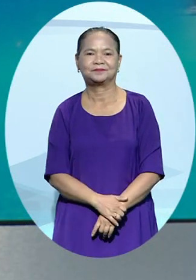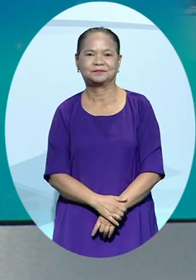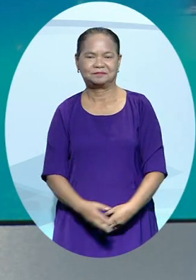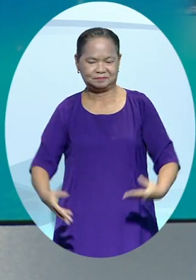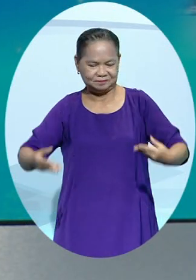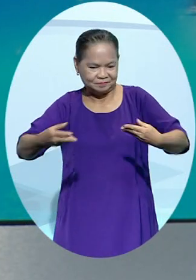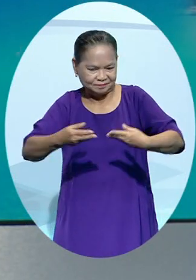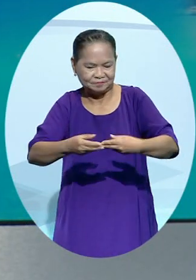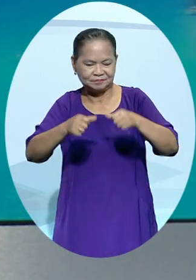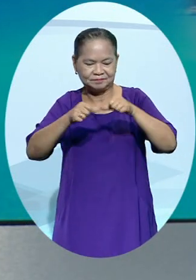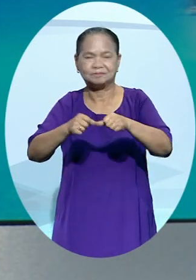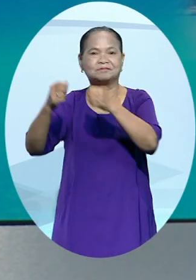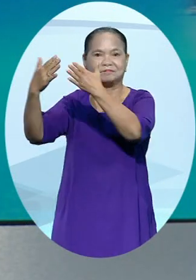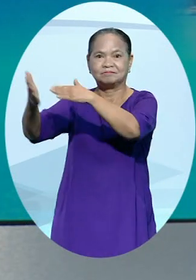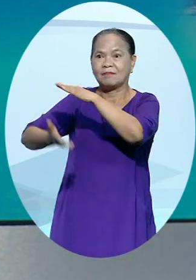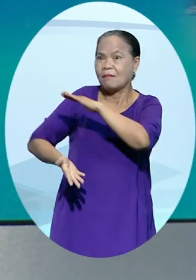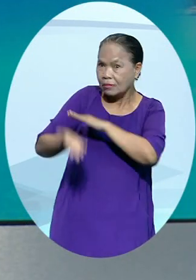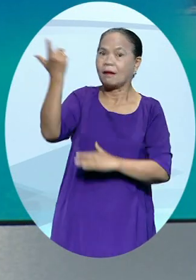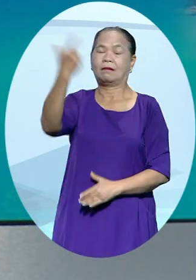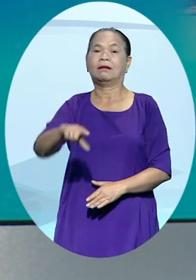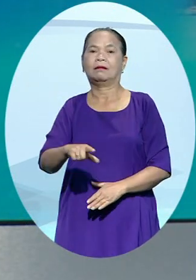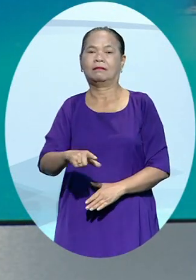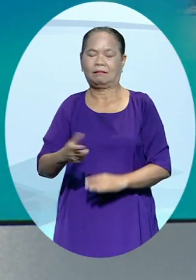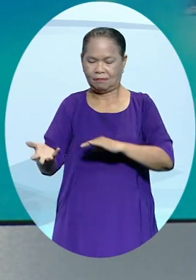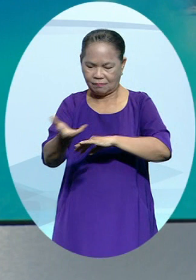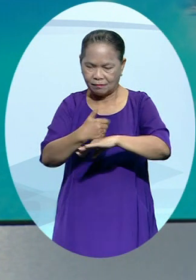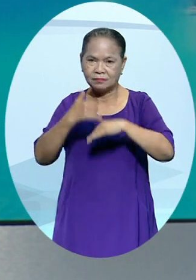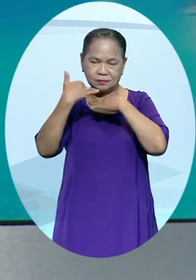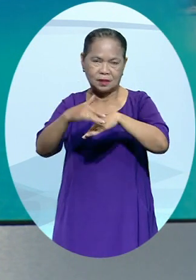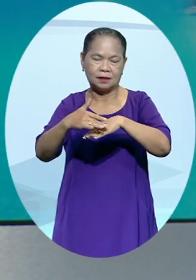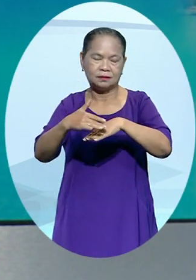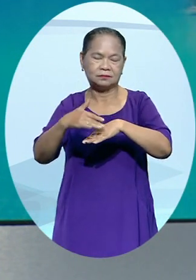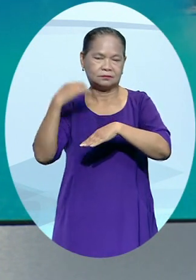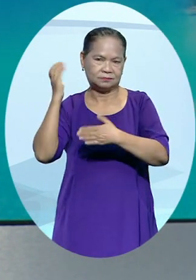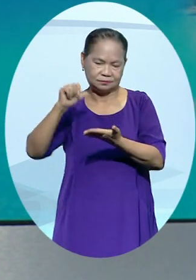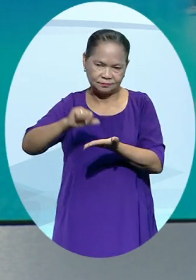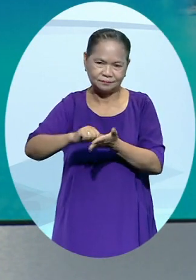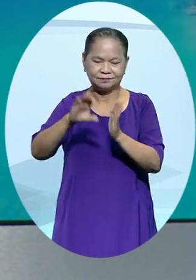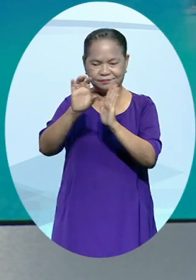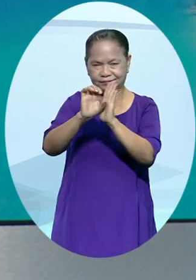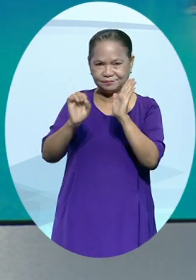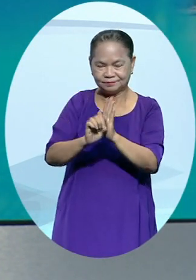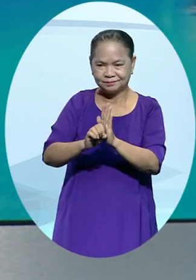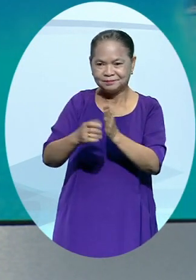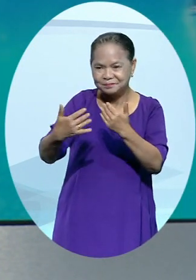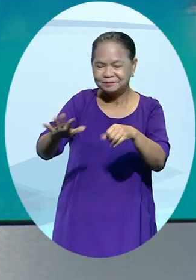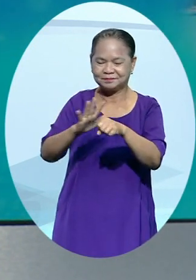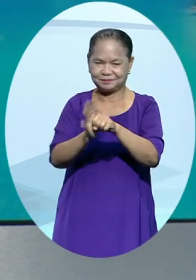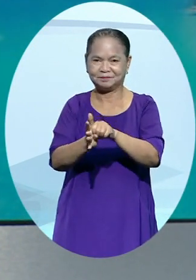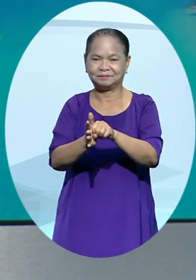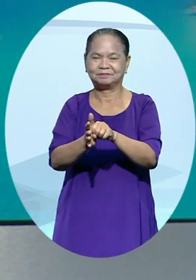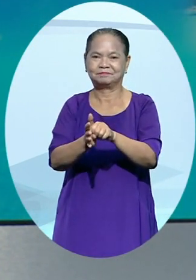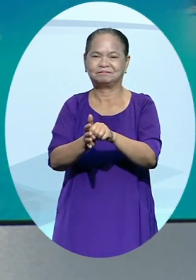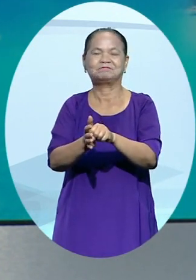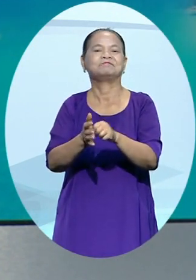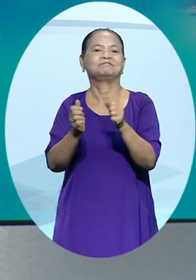Xu hướng đầu tư định cư nước ngoài đang tăng trưởng trở lại khi nhiều quốc gia trên thế giới đang áp dụng nhiều chính sách nới lỏng với COVID-19. Các tập đoàn hàng đầu